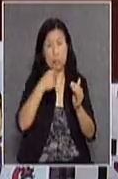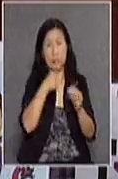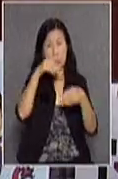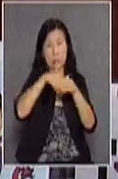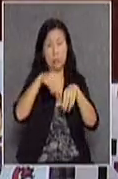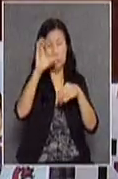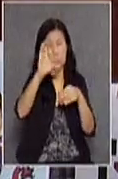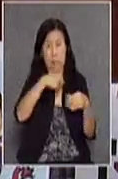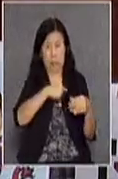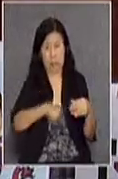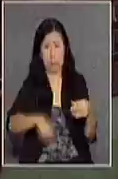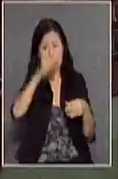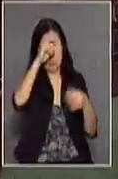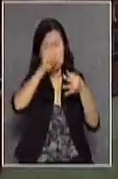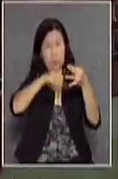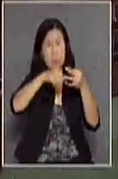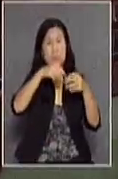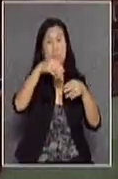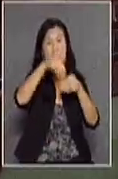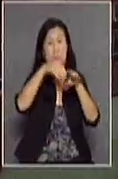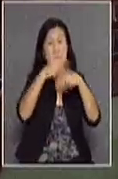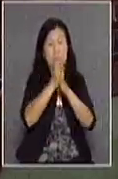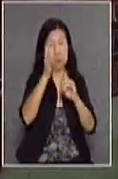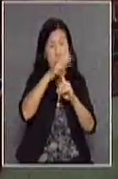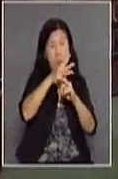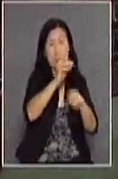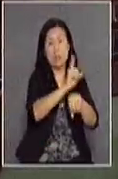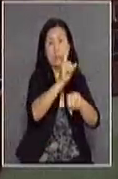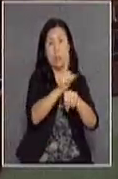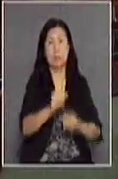志全議員要求記名表決，表決鐘響1分鐘。